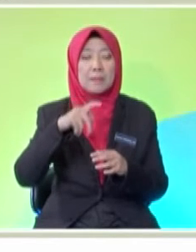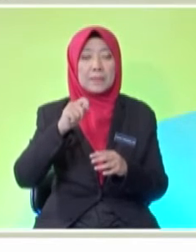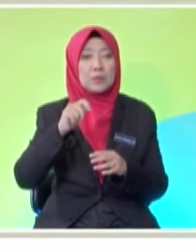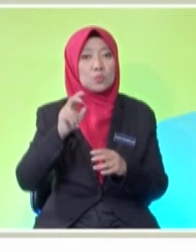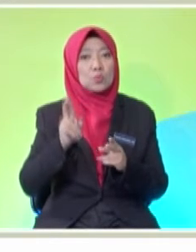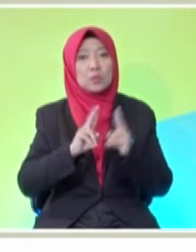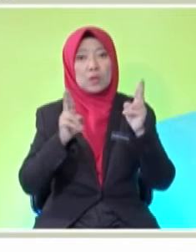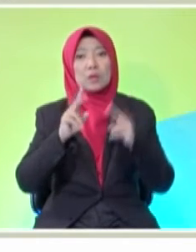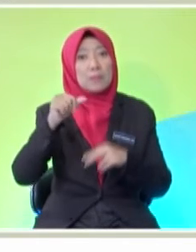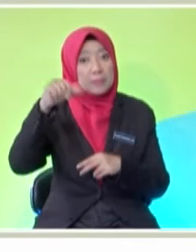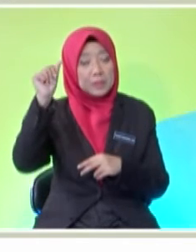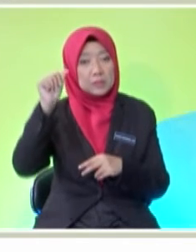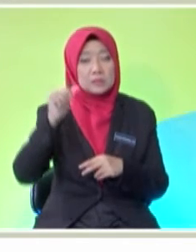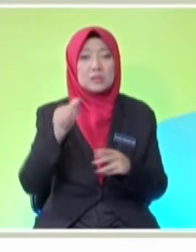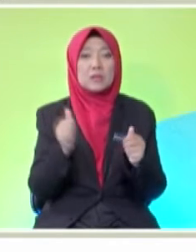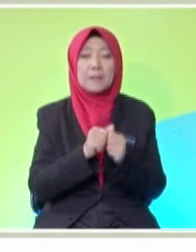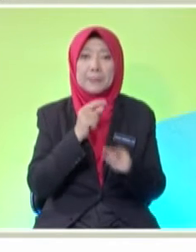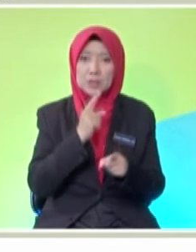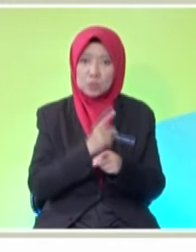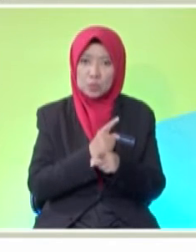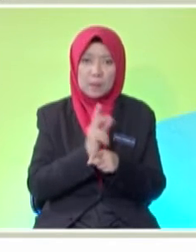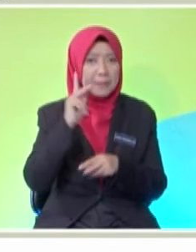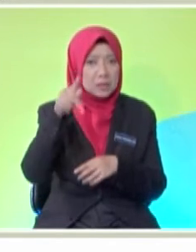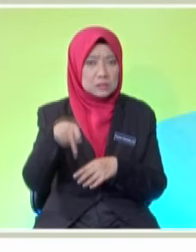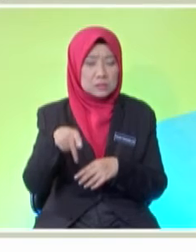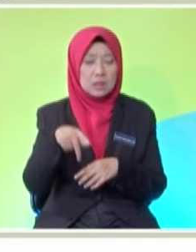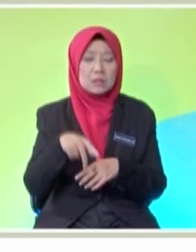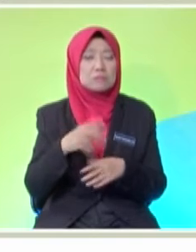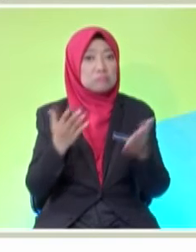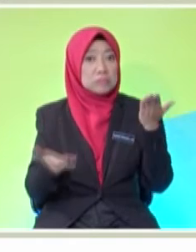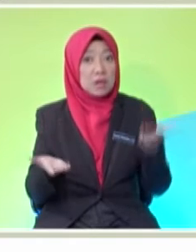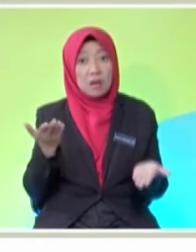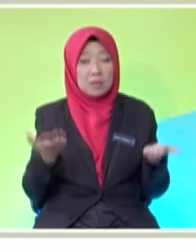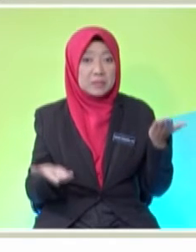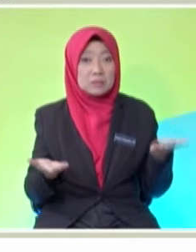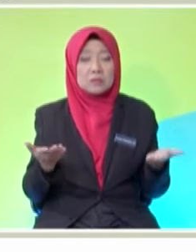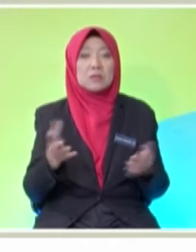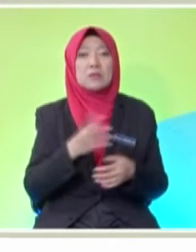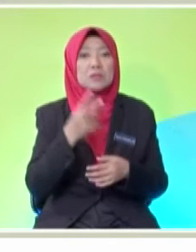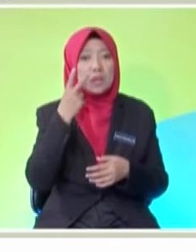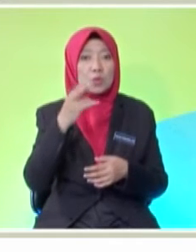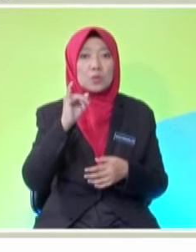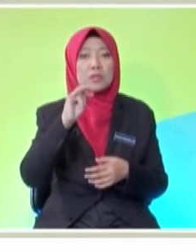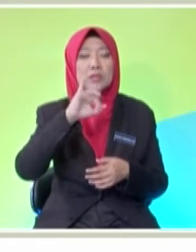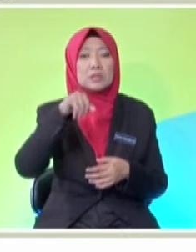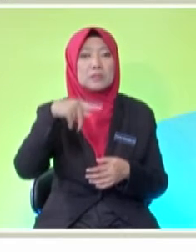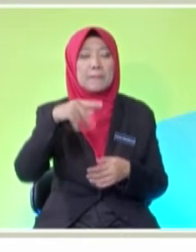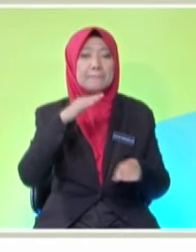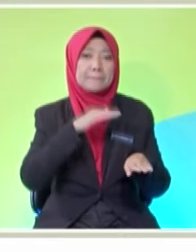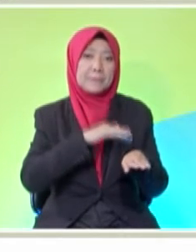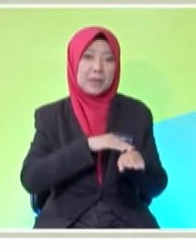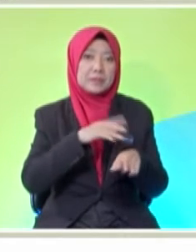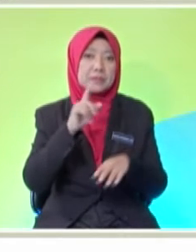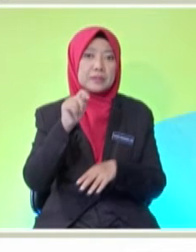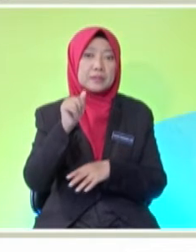pastikan tekanan udara dalam tangki stabil. Okey, ianya dapat dilihat pada injap tekanan yang terdapat pada